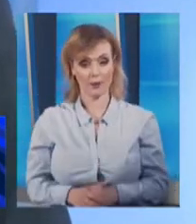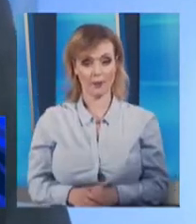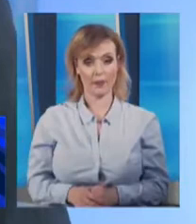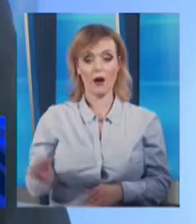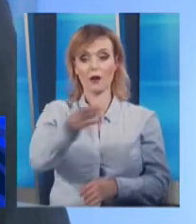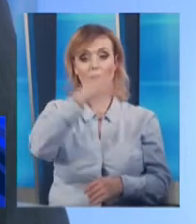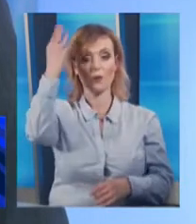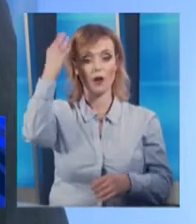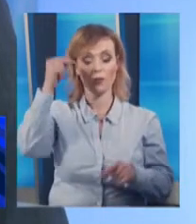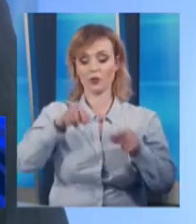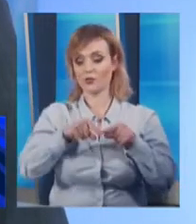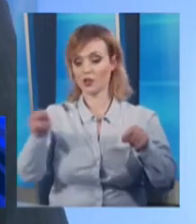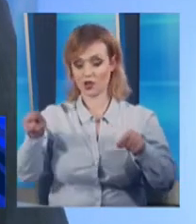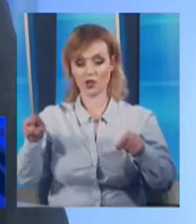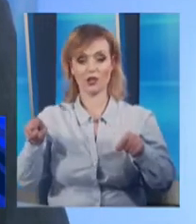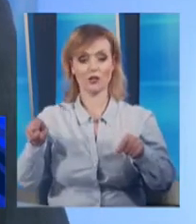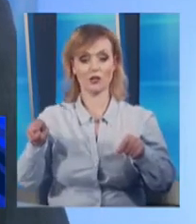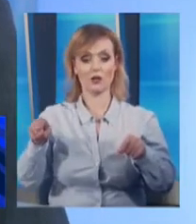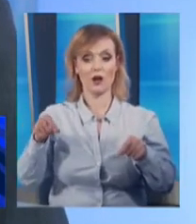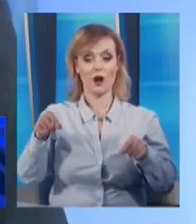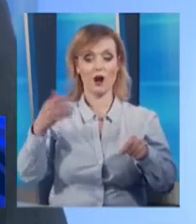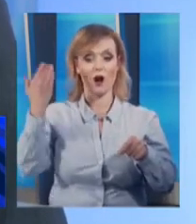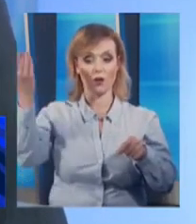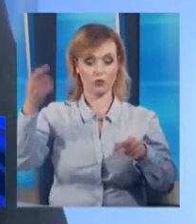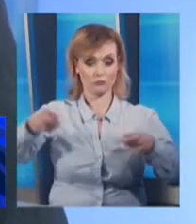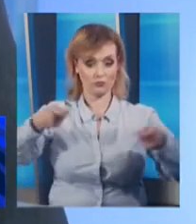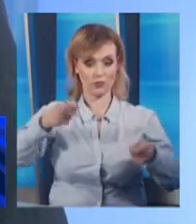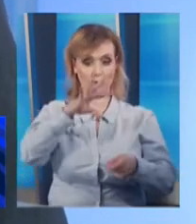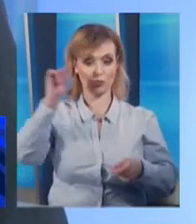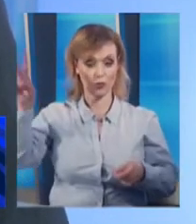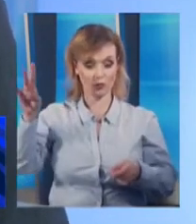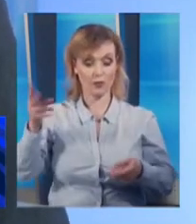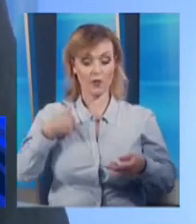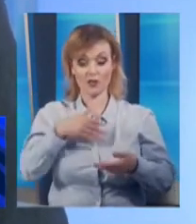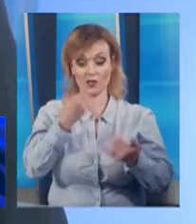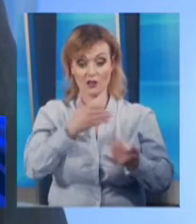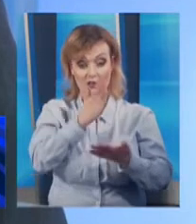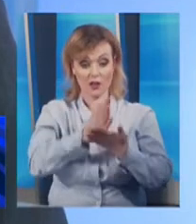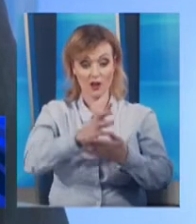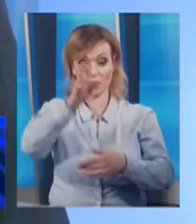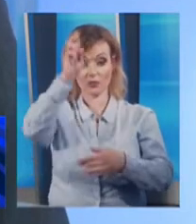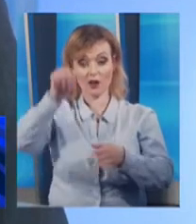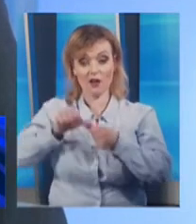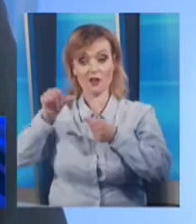pe parcursul mandatului lui Dodon, a ajuns o țară izolată. O țară izolată la hotarul